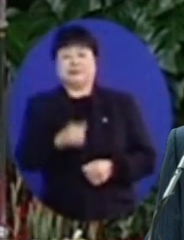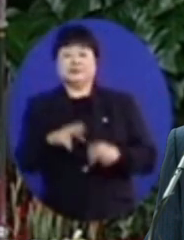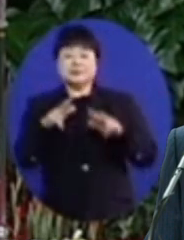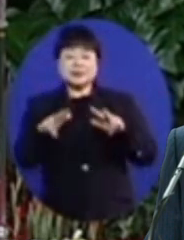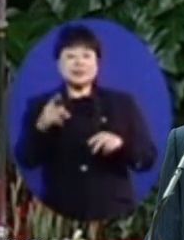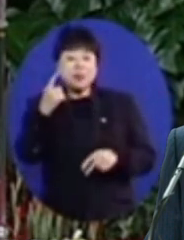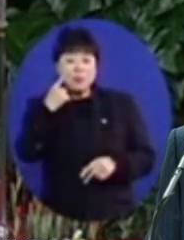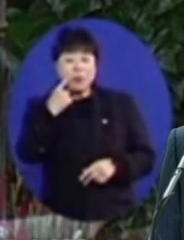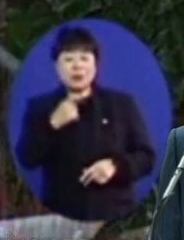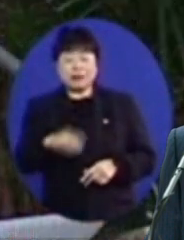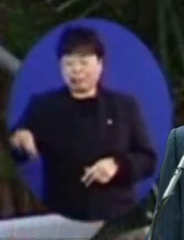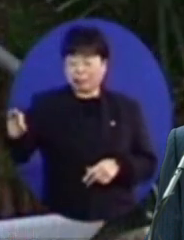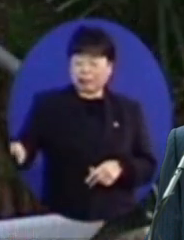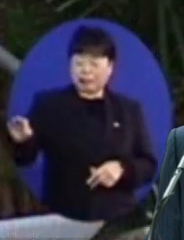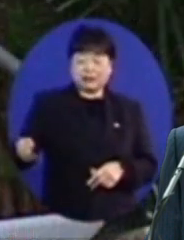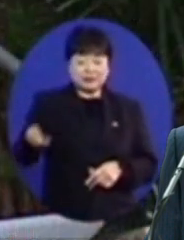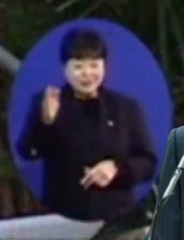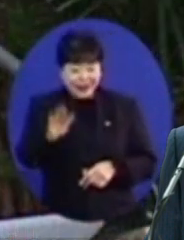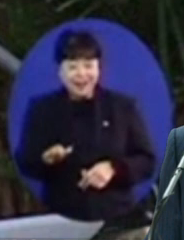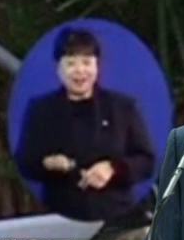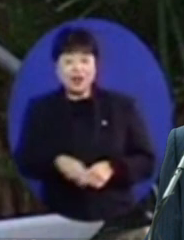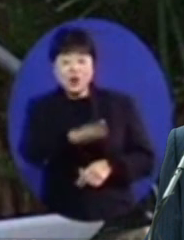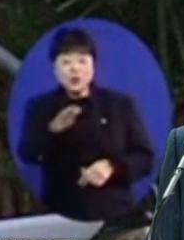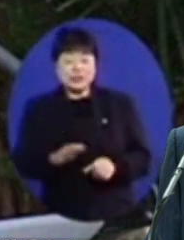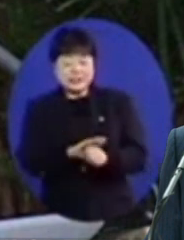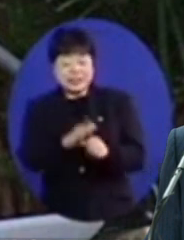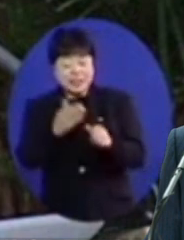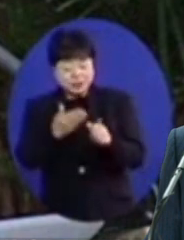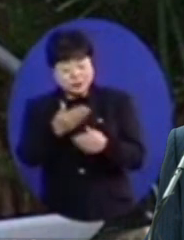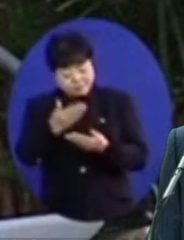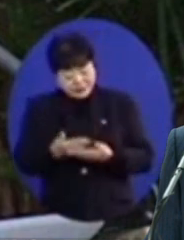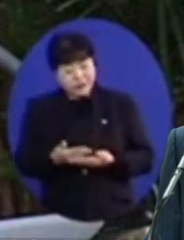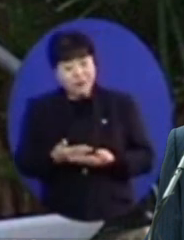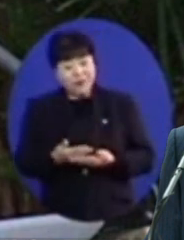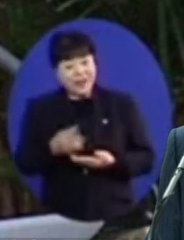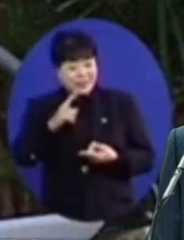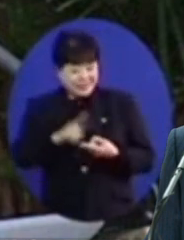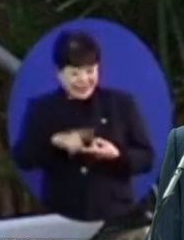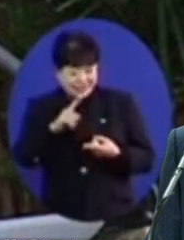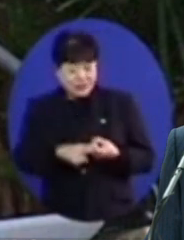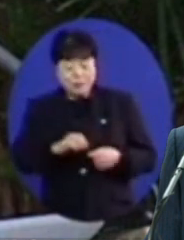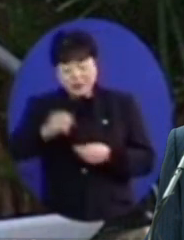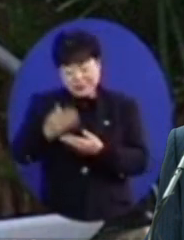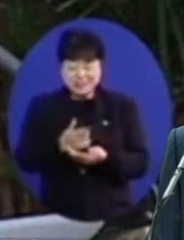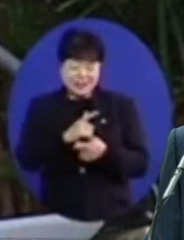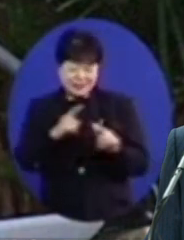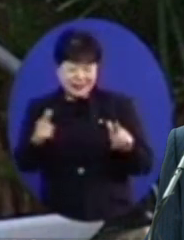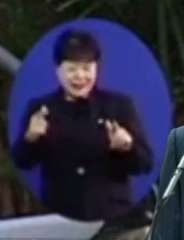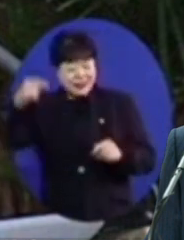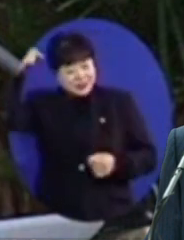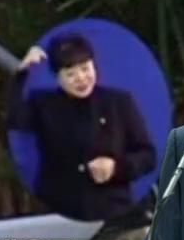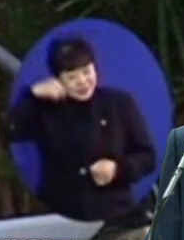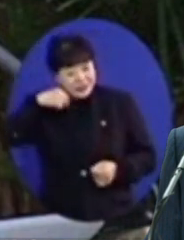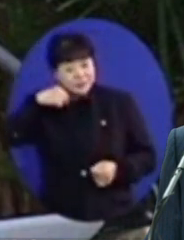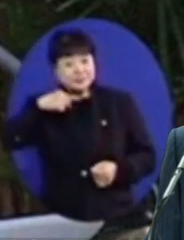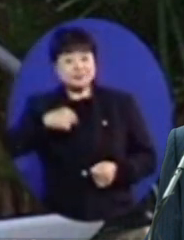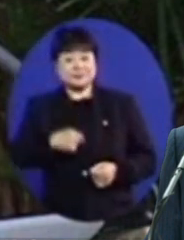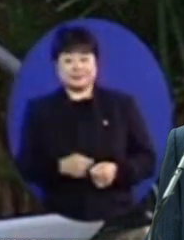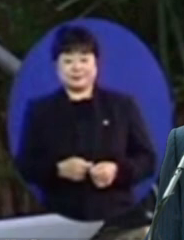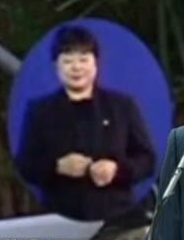요사이에 보면 아무것도 아니지요 그러나 우리를 사랑해 주고 있다 우리 부림받지 않았다 이래도